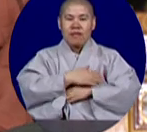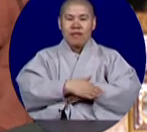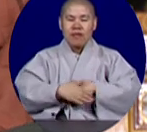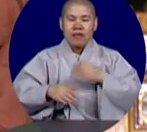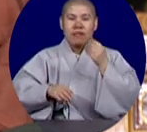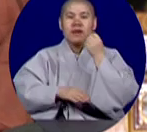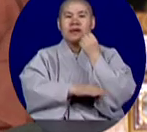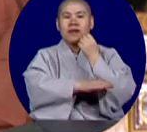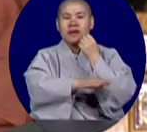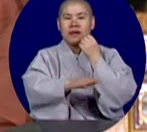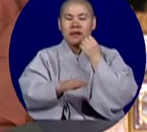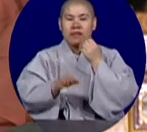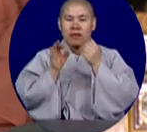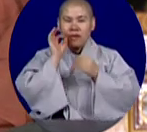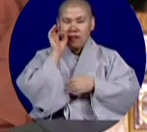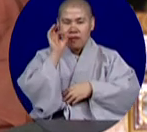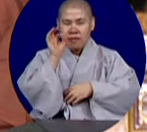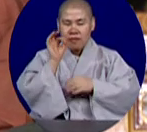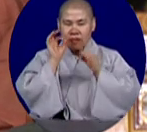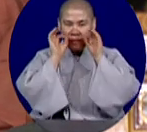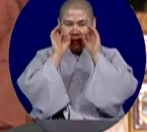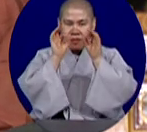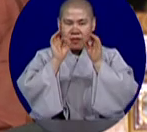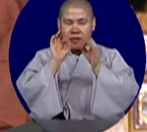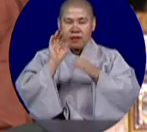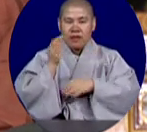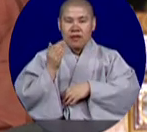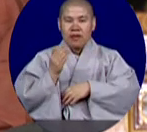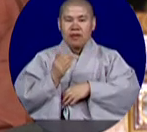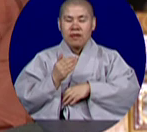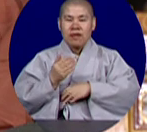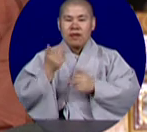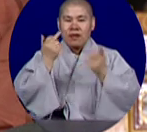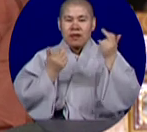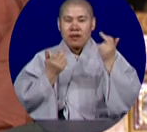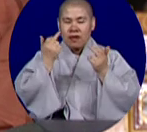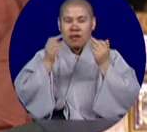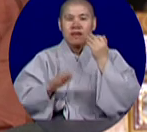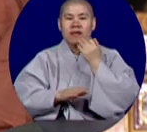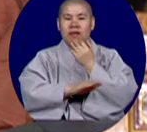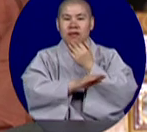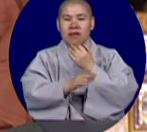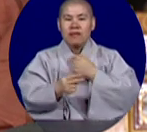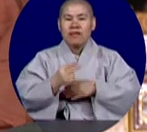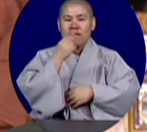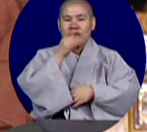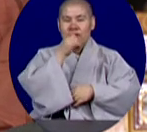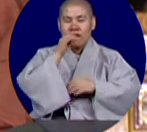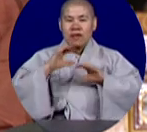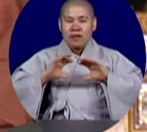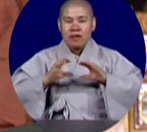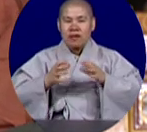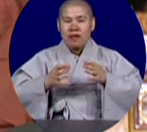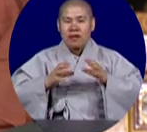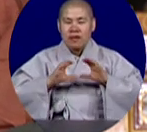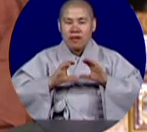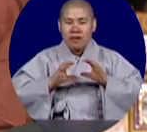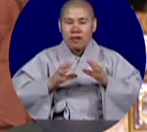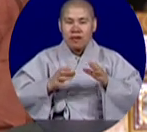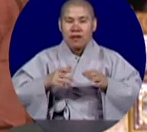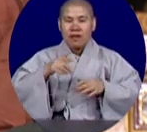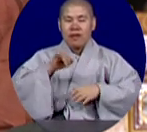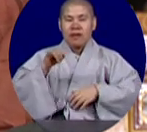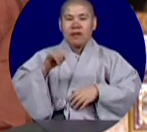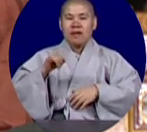그림자가 더 보이고 저 산이라는 그림자, 그러니까 중생세간, 기세간, 지정각세간,